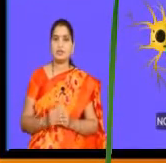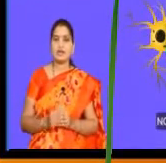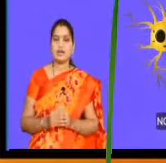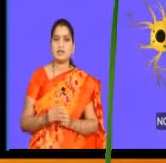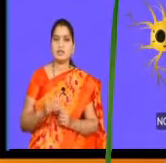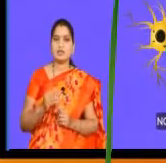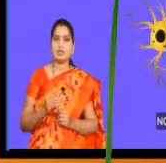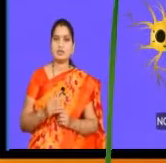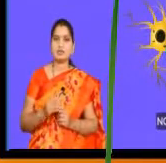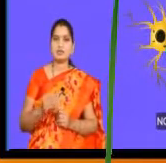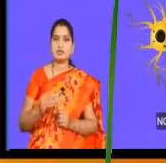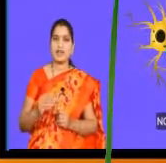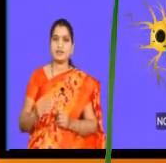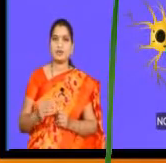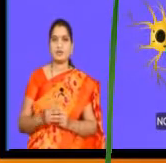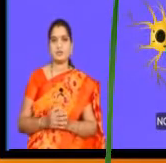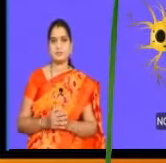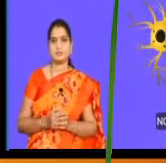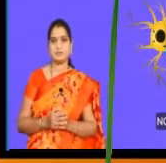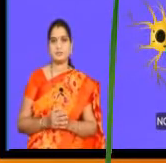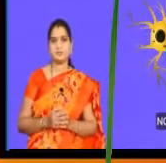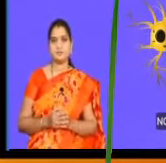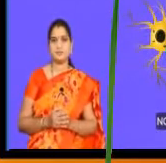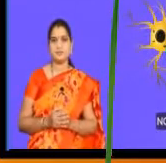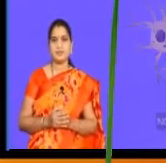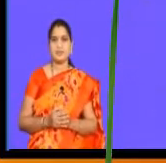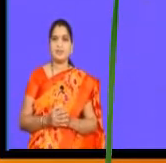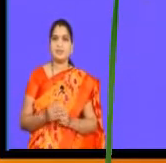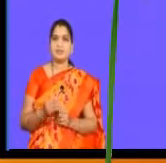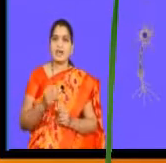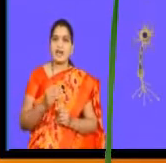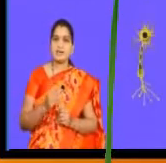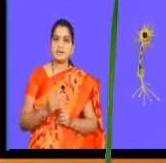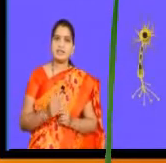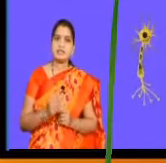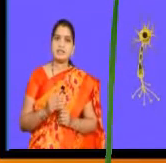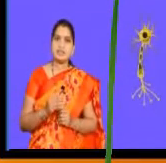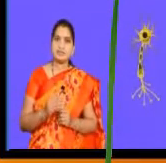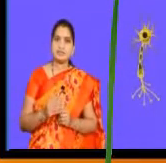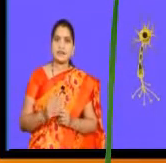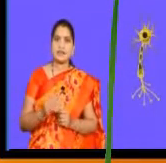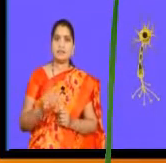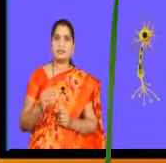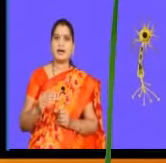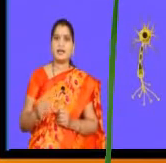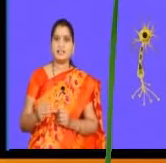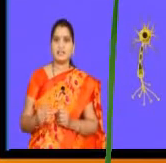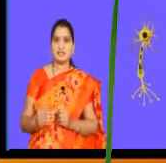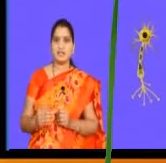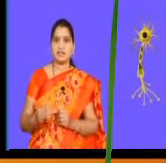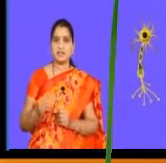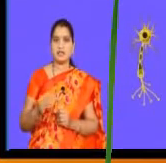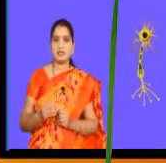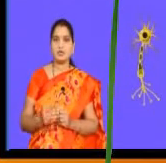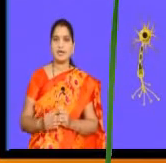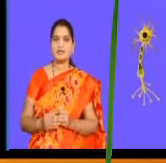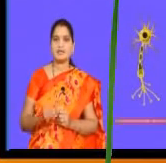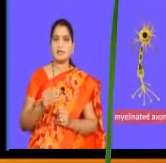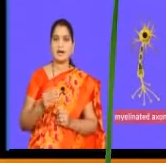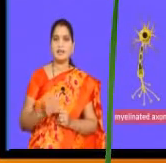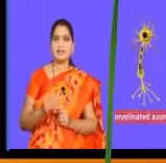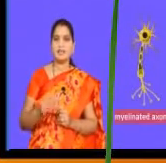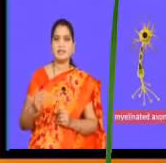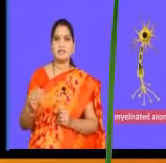ఏంటంటే, వేరే రాష్ట్రాలలో, వేరే స్టేట్స్లలో, తమిళనాడులో, కర్ణాటకలో, ప్లస్